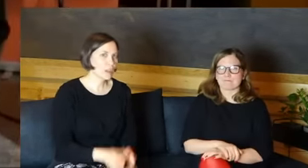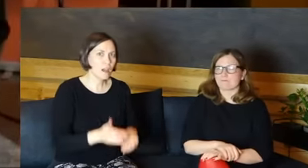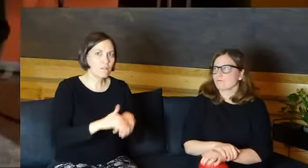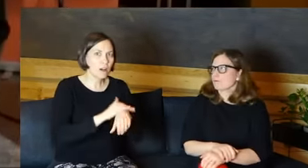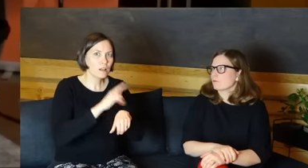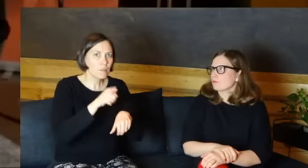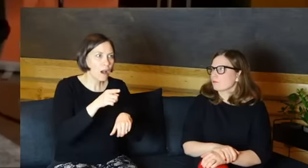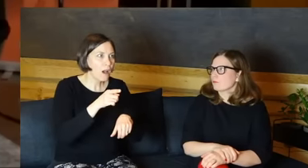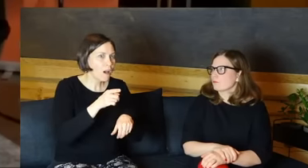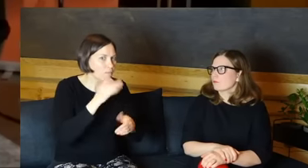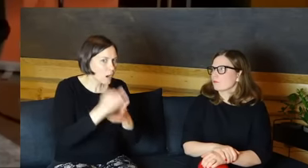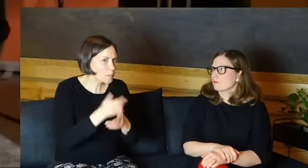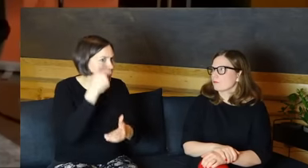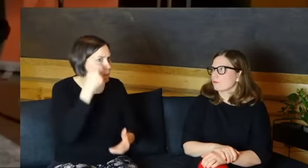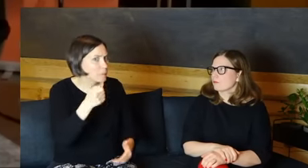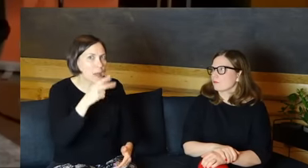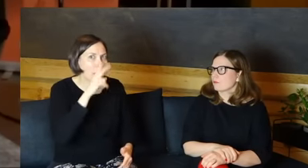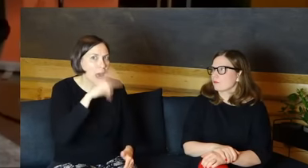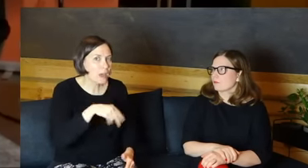joulupukin.